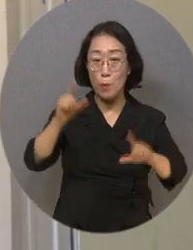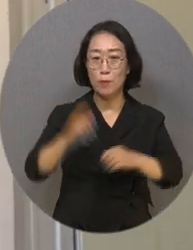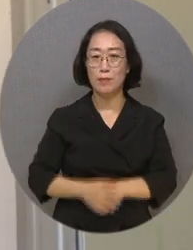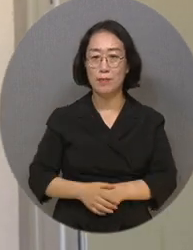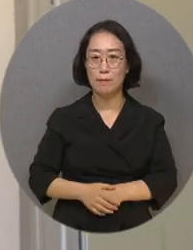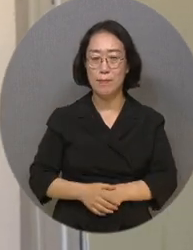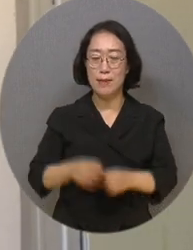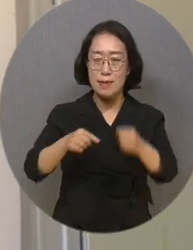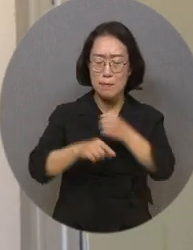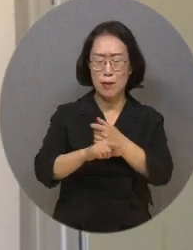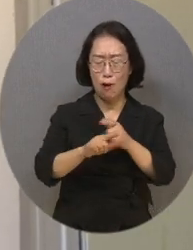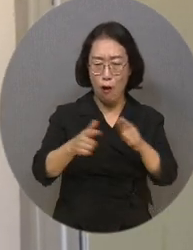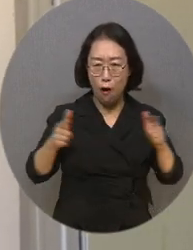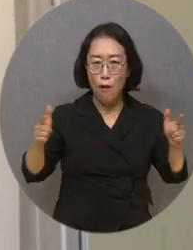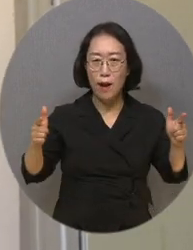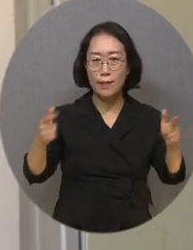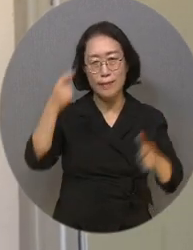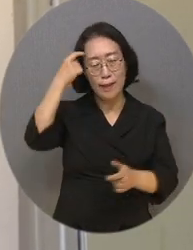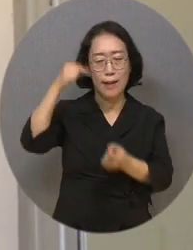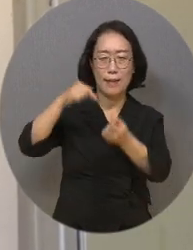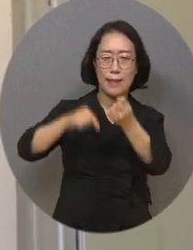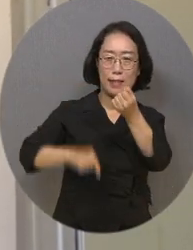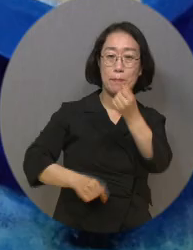다채로운 의미를 담고 있습니다.